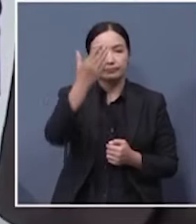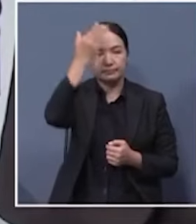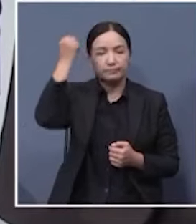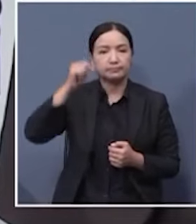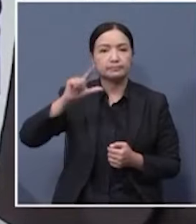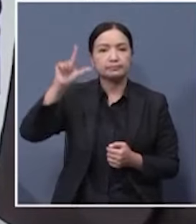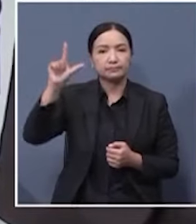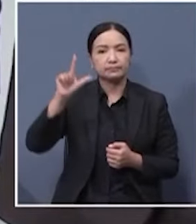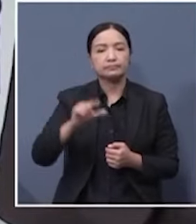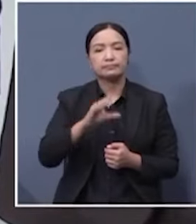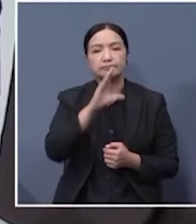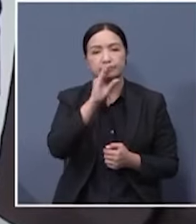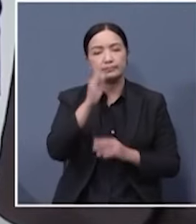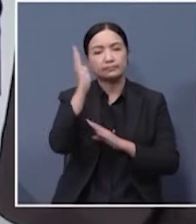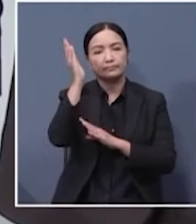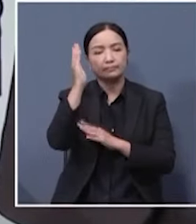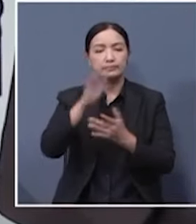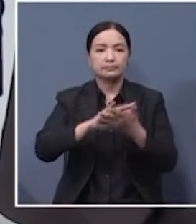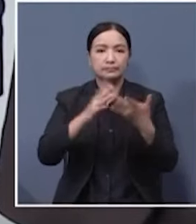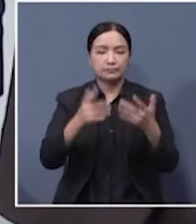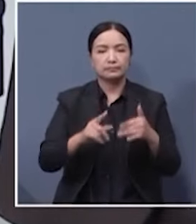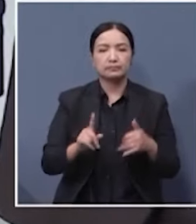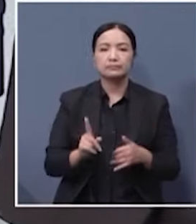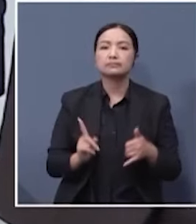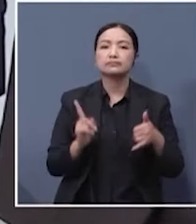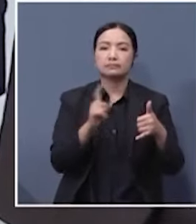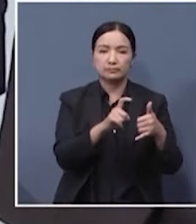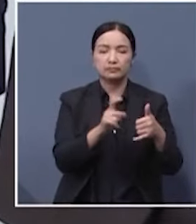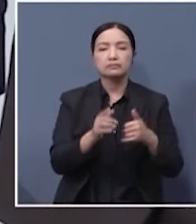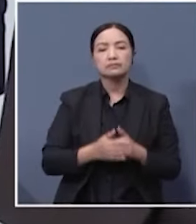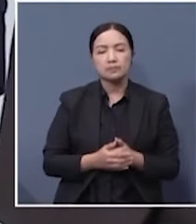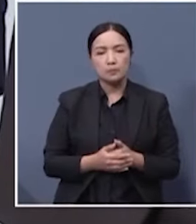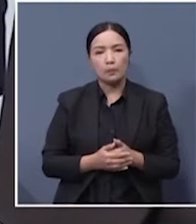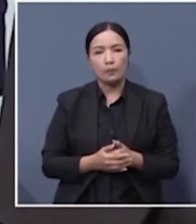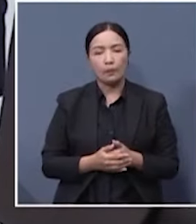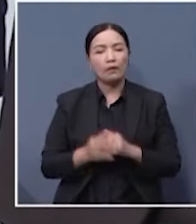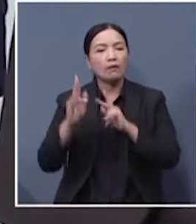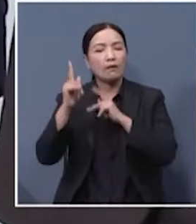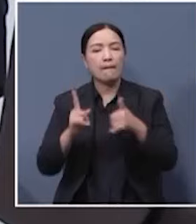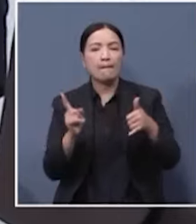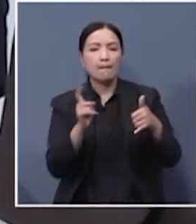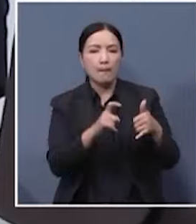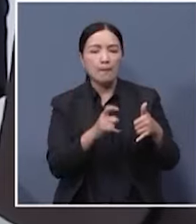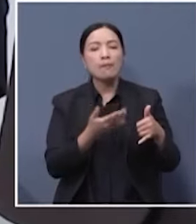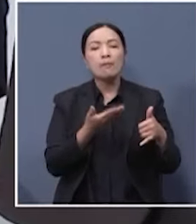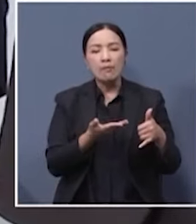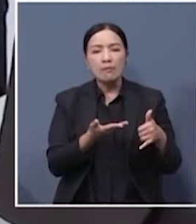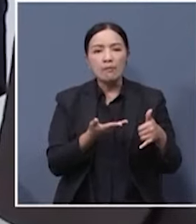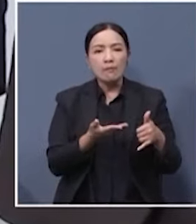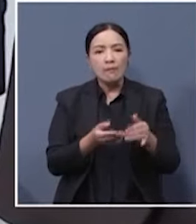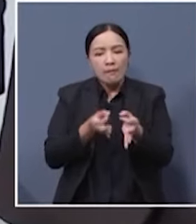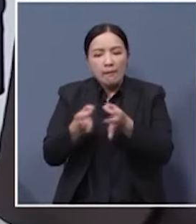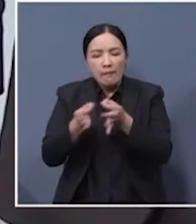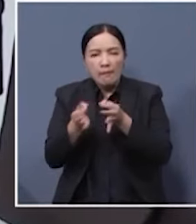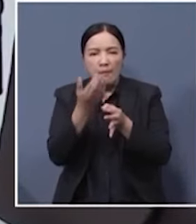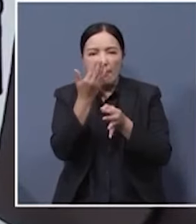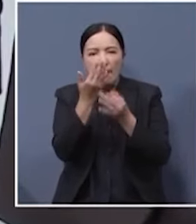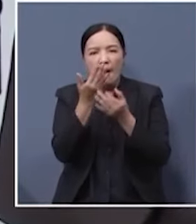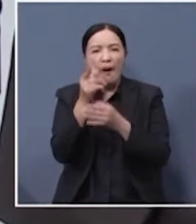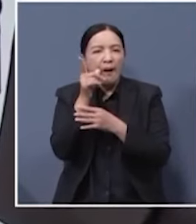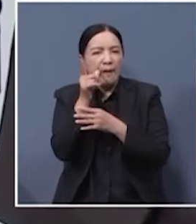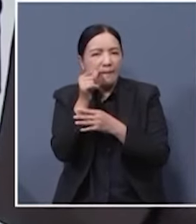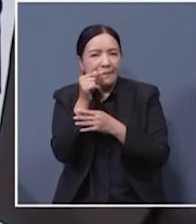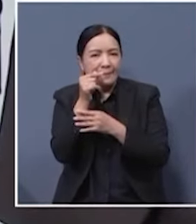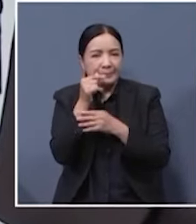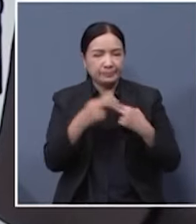ดกับสื่อมวลชนเนี่ยนะครับก็มีคำถามช่วงหนึ่งแน่นอนว่าสื่อมวลชนซักถามว่าเรื่องนี้ได้ปรึกษาคุณ